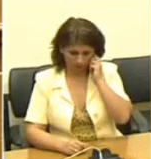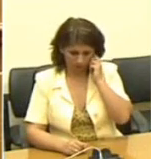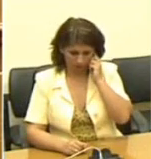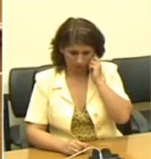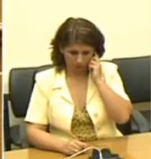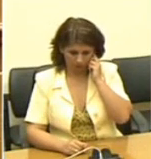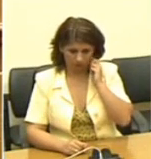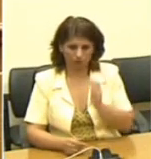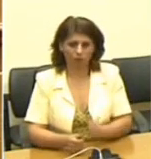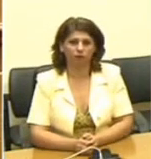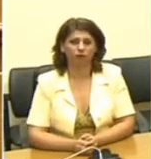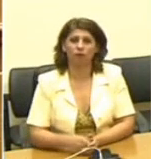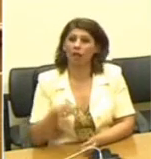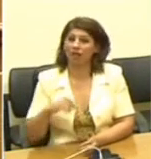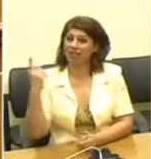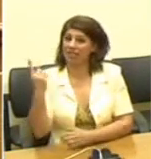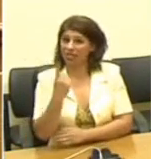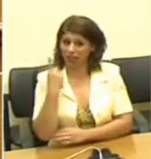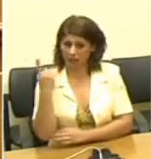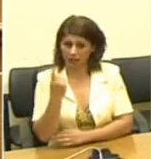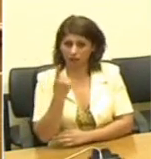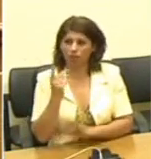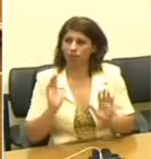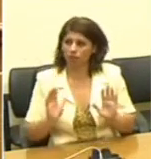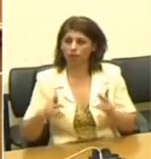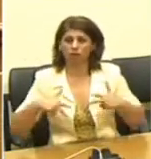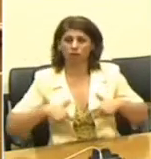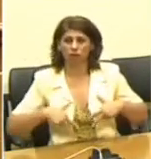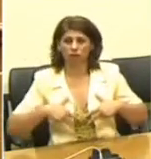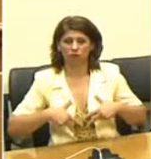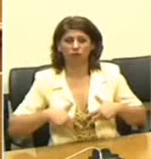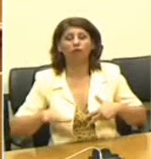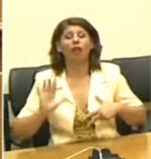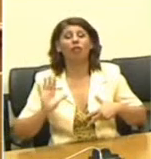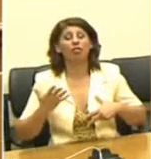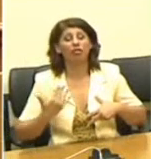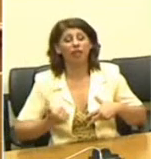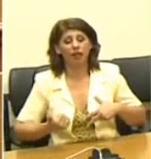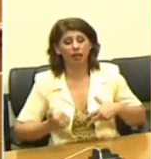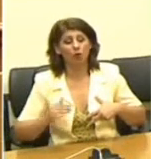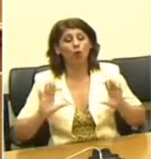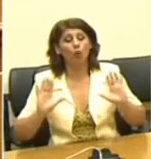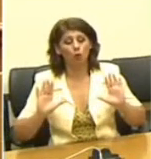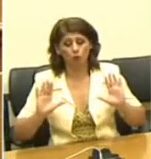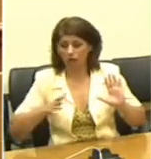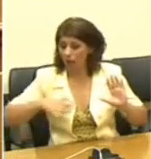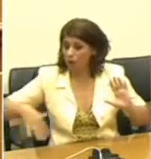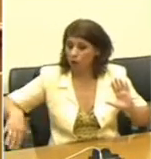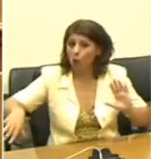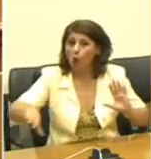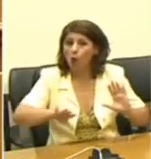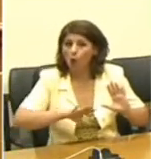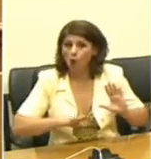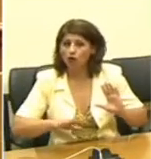Υπό τις παρούσες συνθήκες και καθώς η κυβέρνηση δεν διαθέτει ούτε τη λαϊκή αξιοδότηση, ούτε